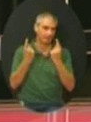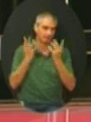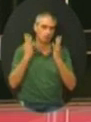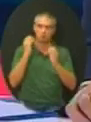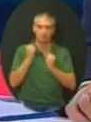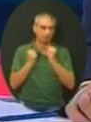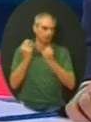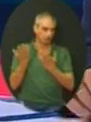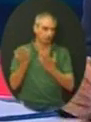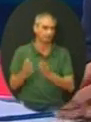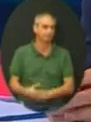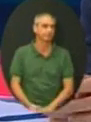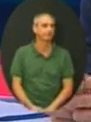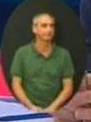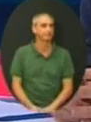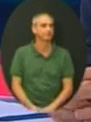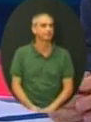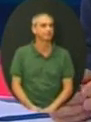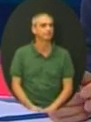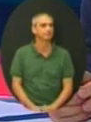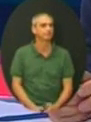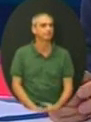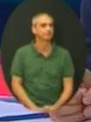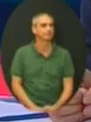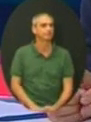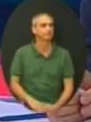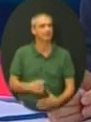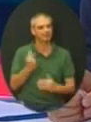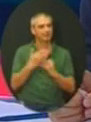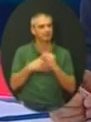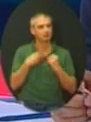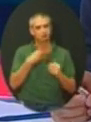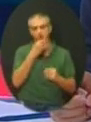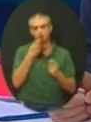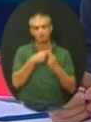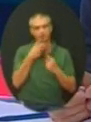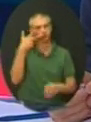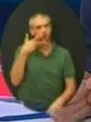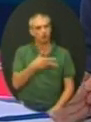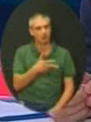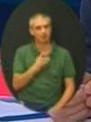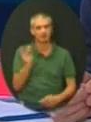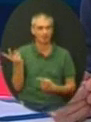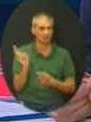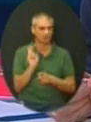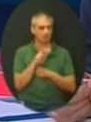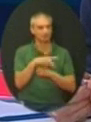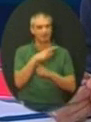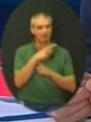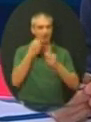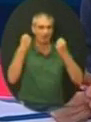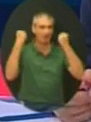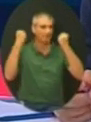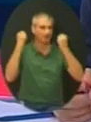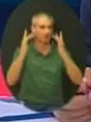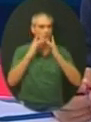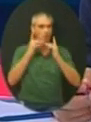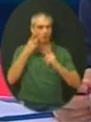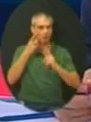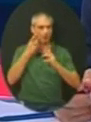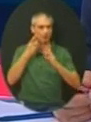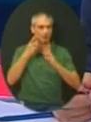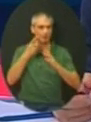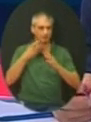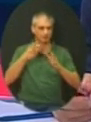שקשה ככל שיהיה שיתרחש. אני רוצה לקראת סיום לדבר איתך על הצוללות ועל ההצטרפות שלך להפגנה